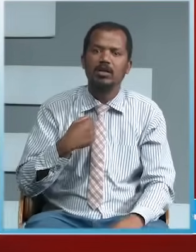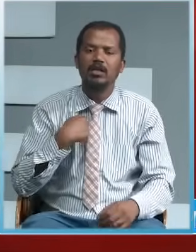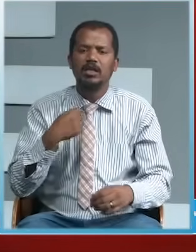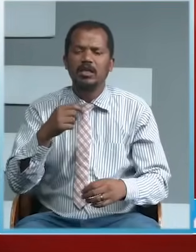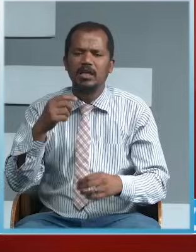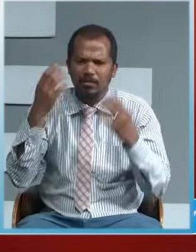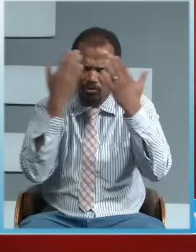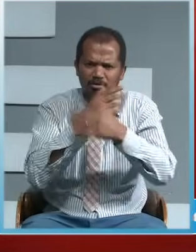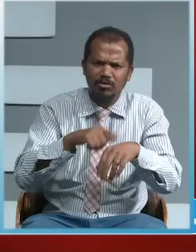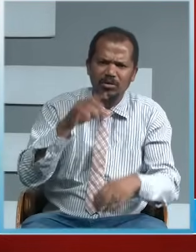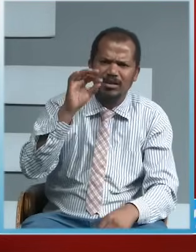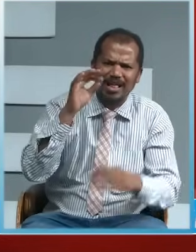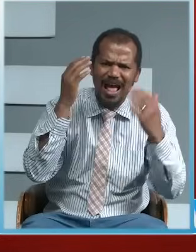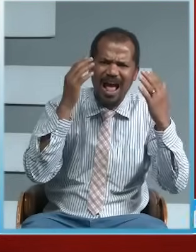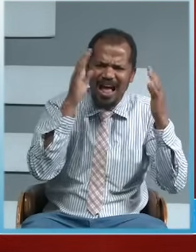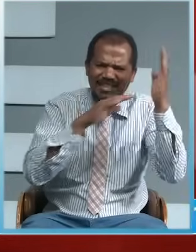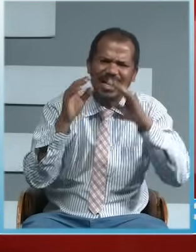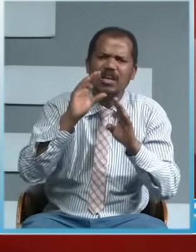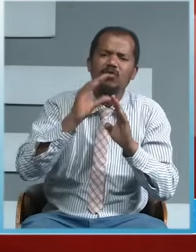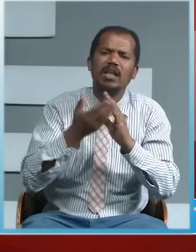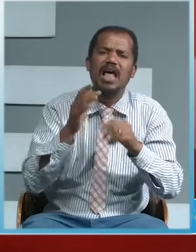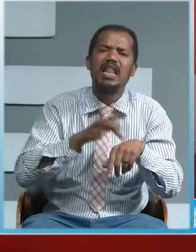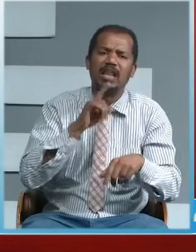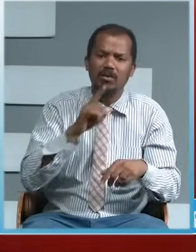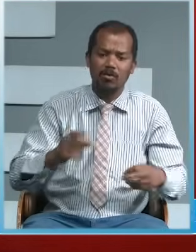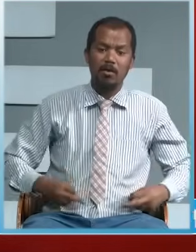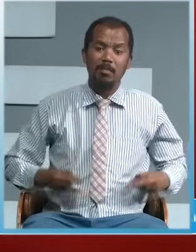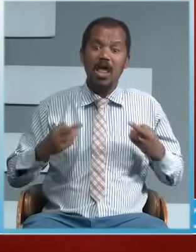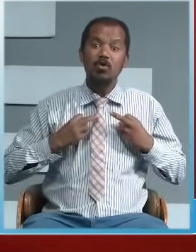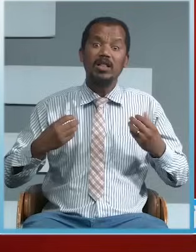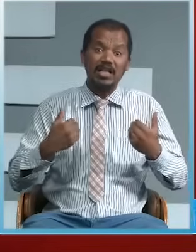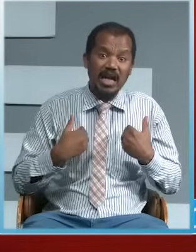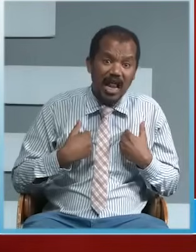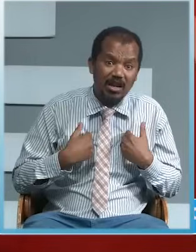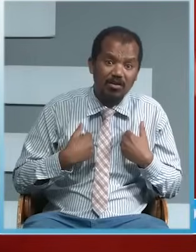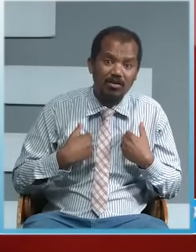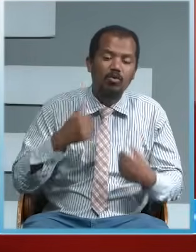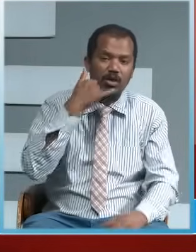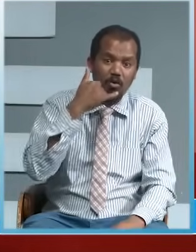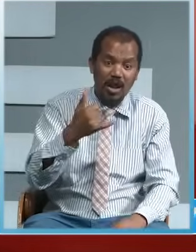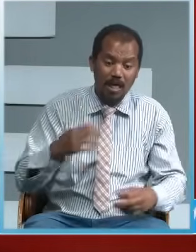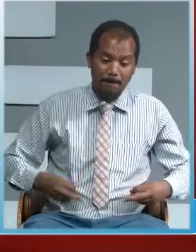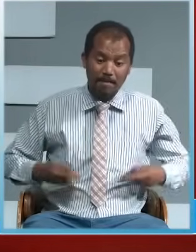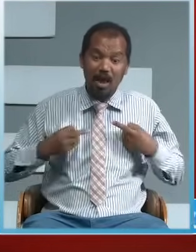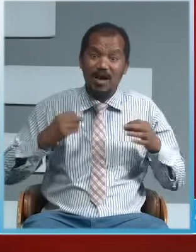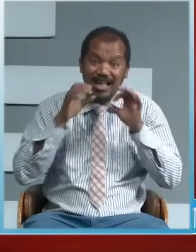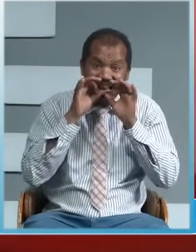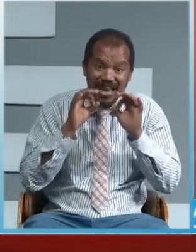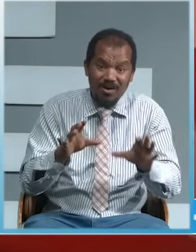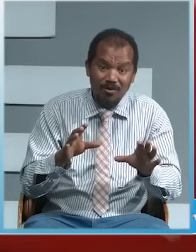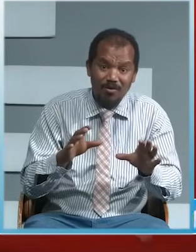اي ساتا كمامي أستقاري هون سالاي ننية بهيوات كان لو دولا لو بهيوات كان